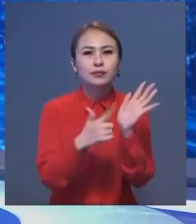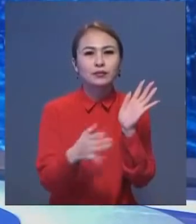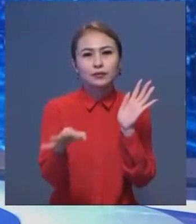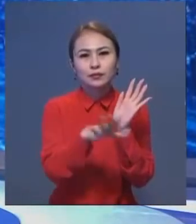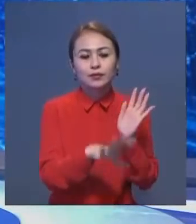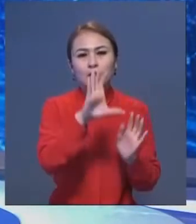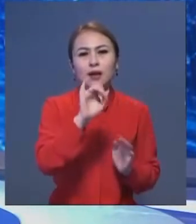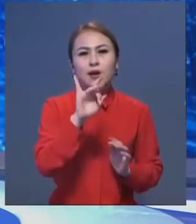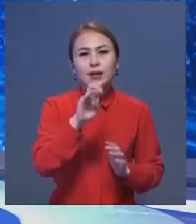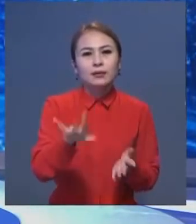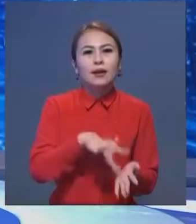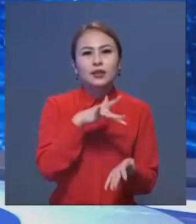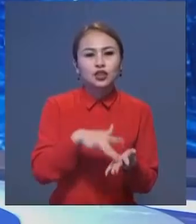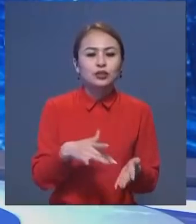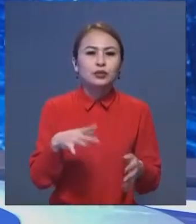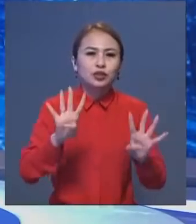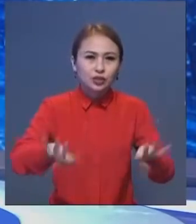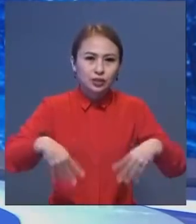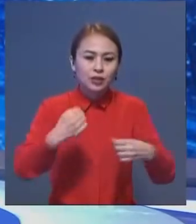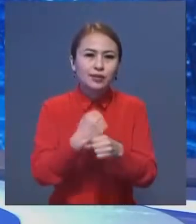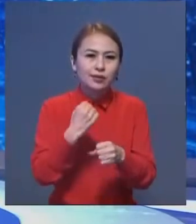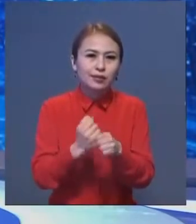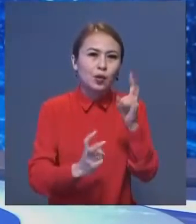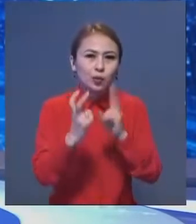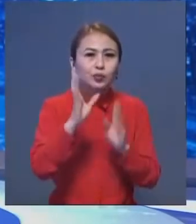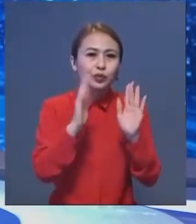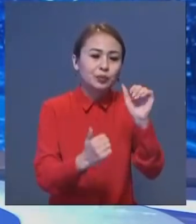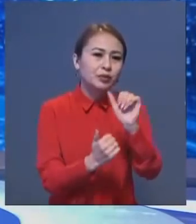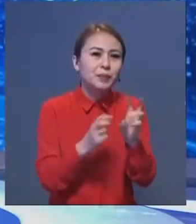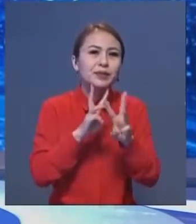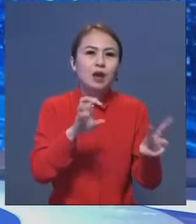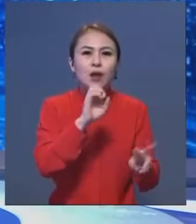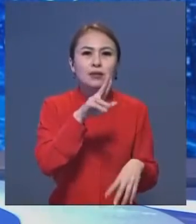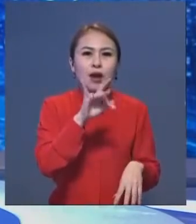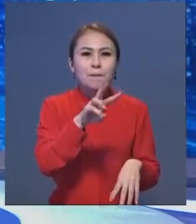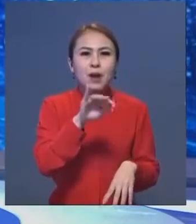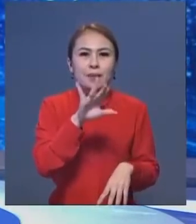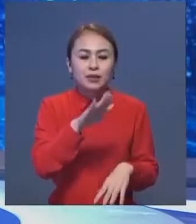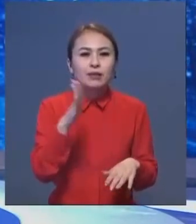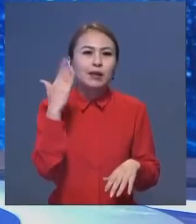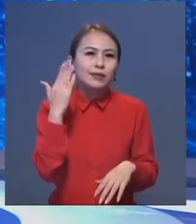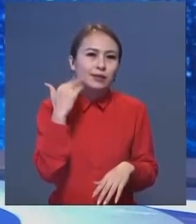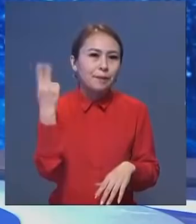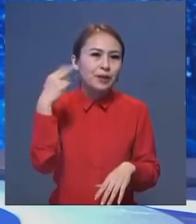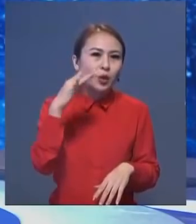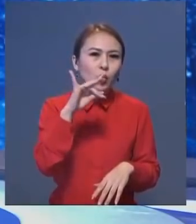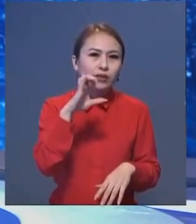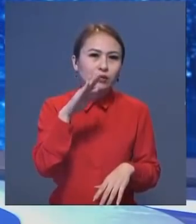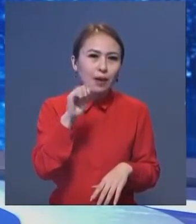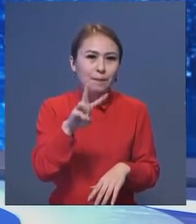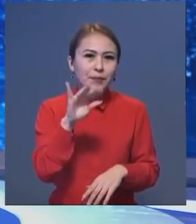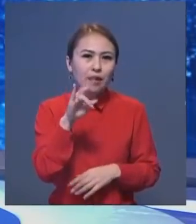Қарағанды облысы Саран қаласында шина шығаратын зауыт салынады. Премьер-министр Асқар Мамин мен Татарстан президенті